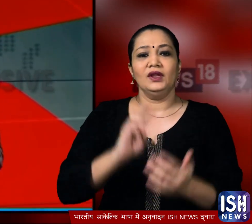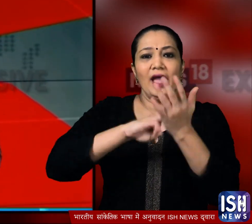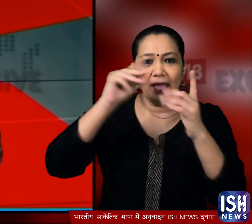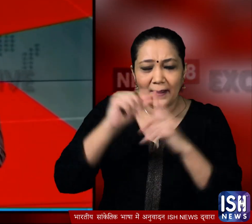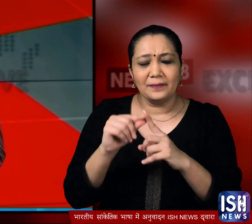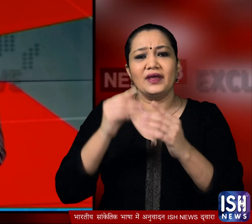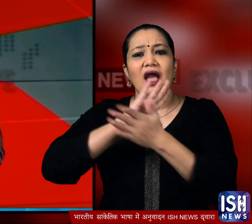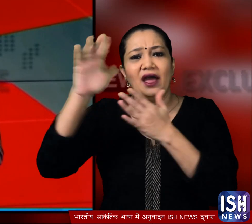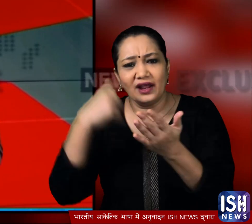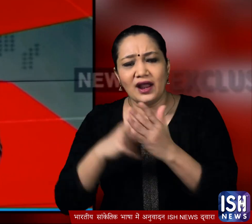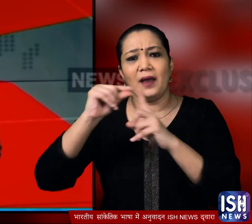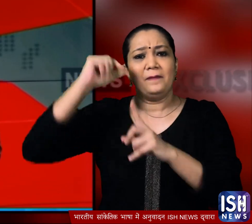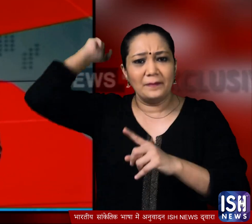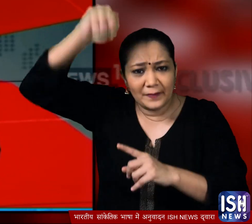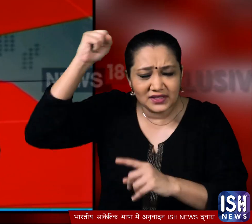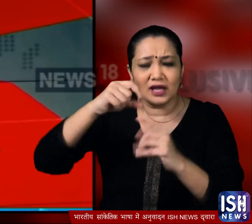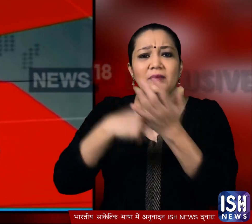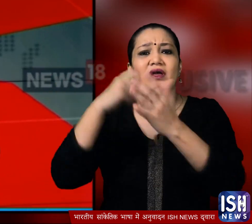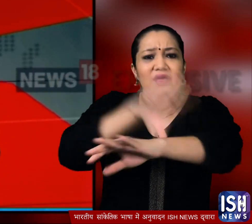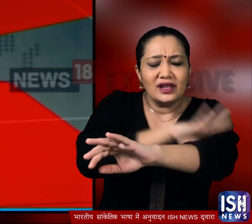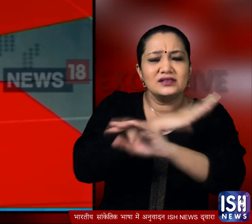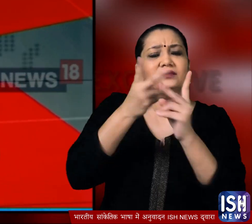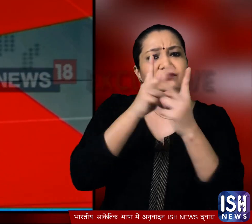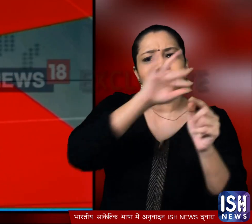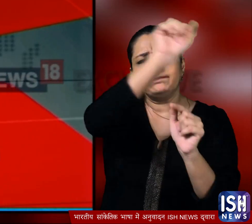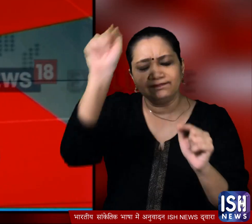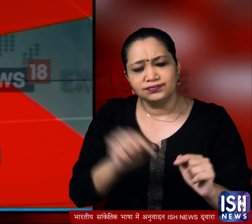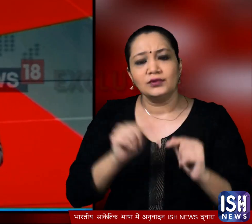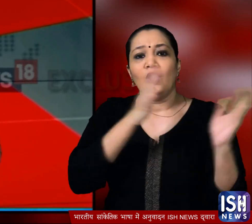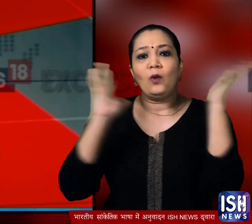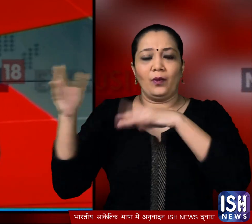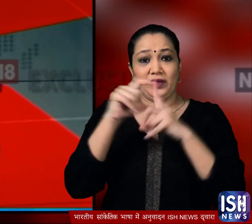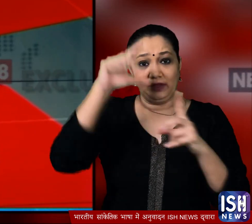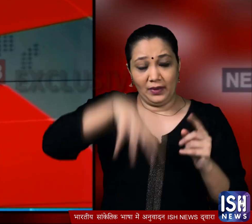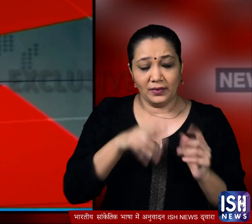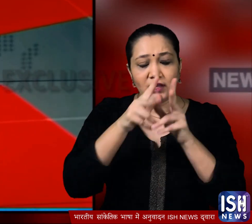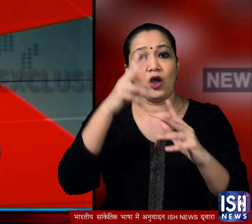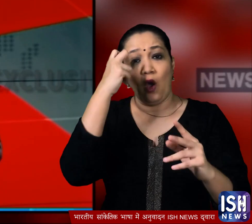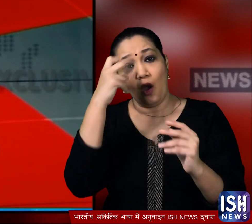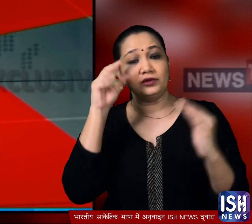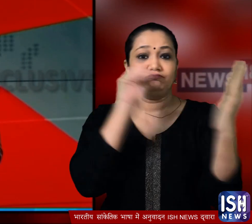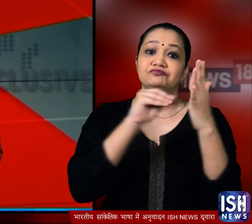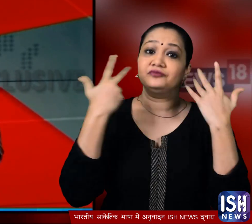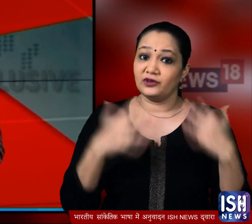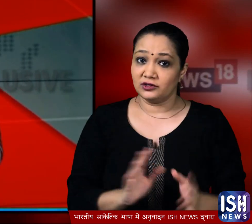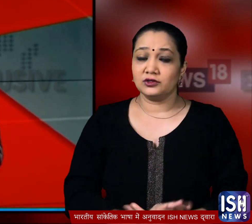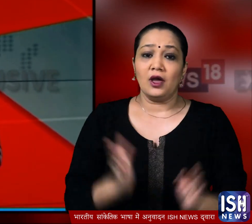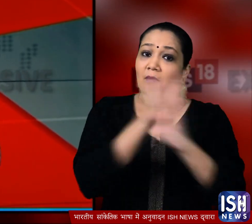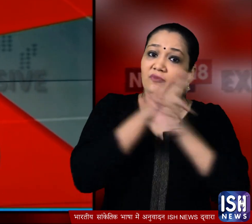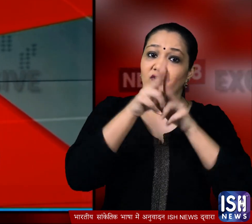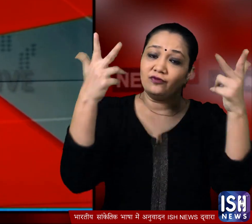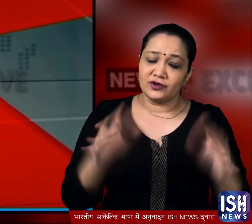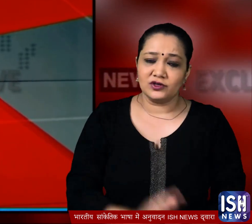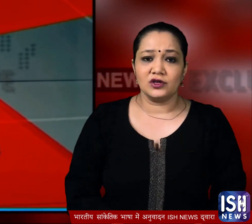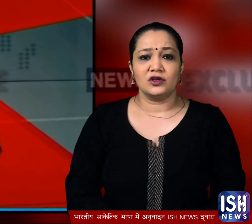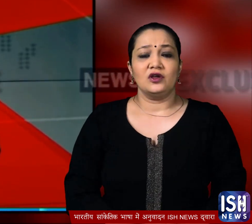और एमपी, हरियाणा और पंजाब से जुड़े राजस्थान के इलाकों में मौसम विभाग ने भारी बारिश का ऑरेंज अलर्ट पहले ही जारी कर दिया था, जहां सामान्य